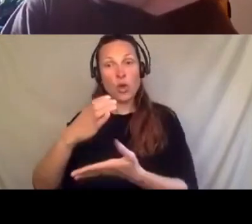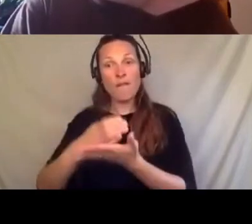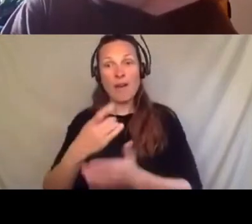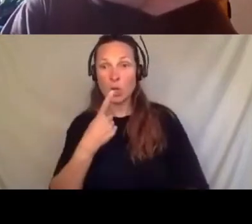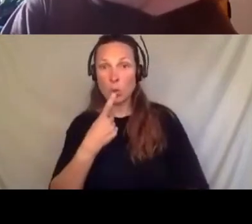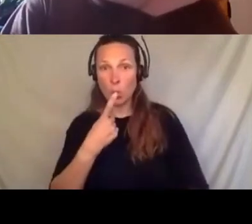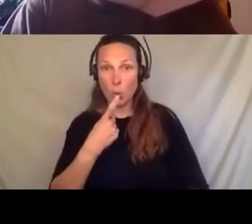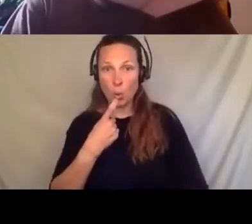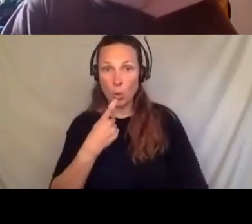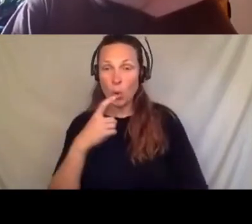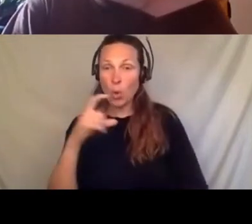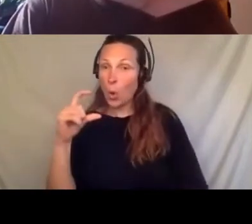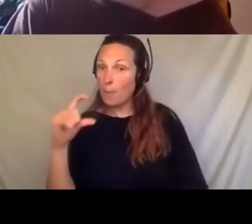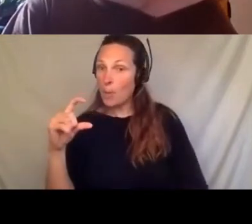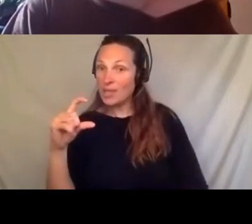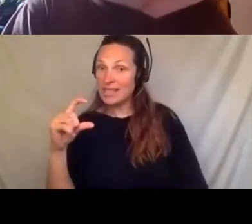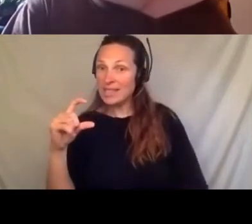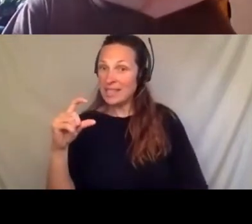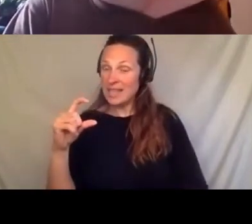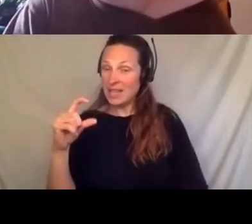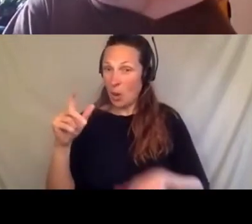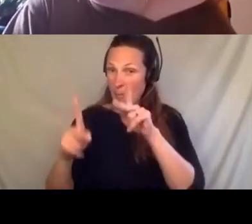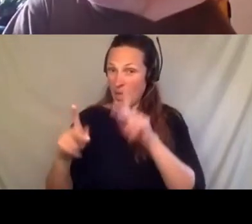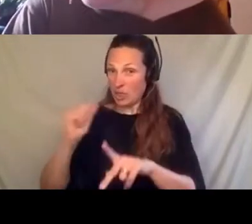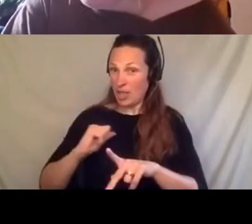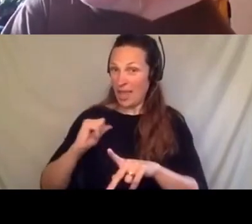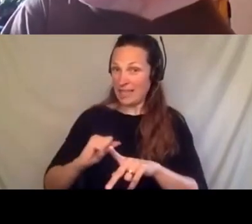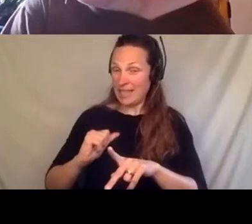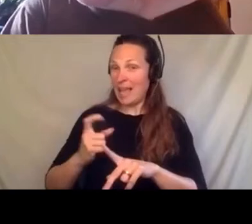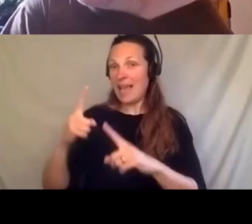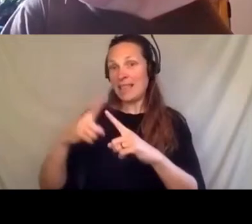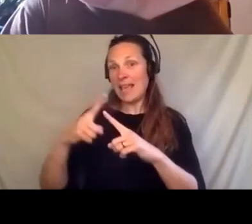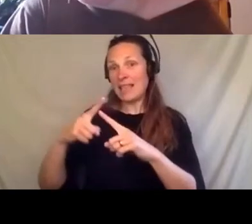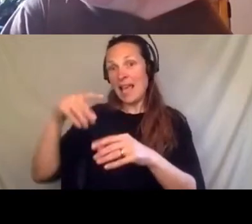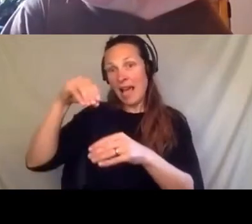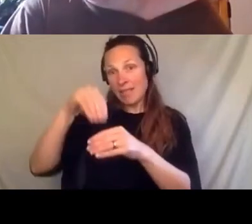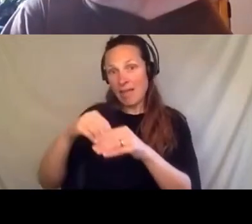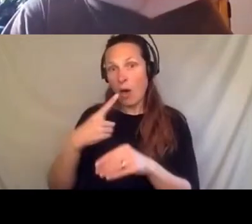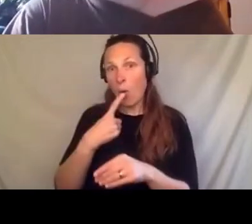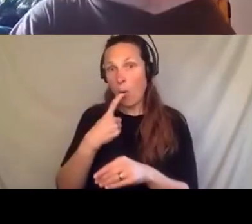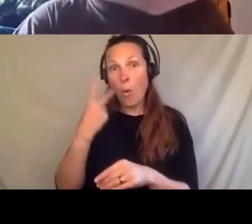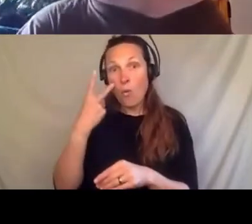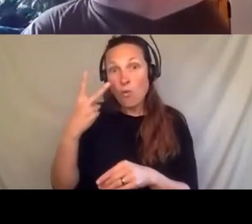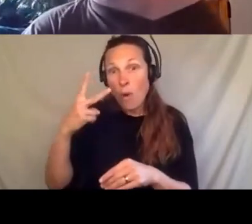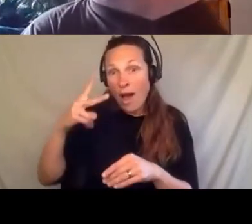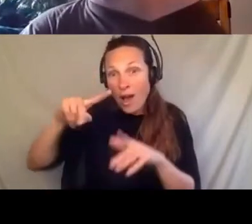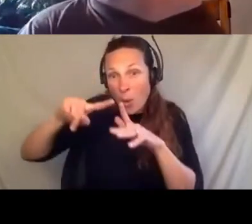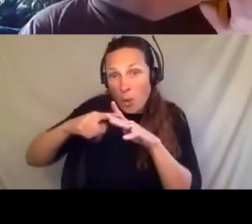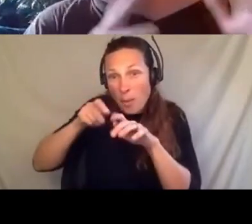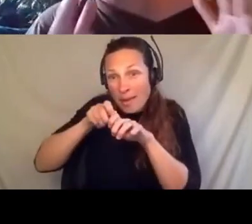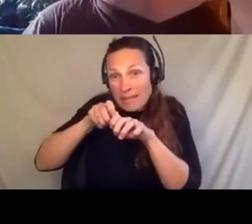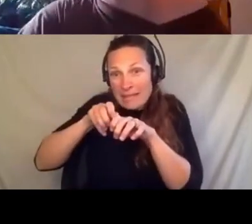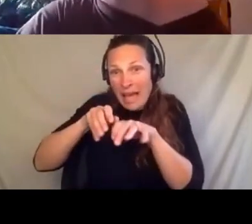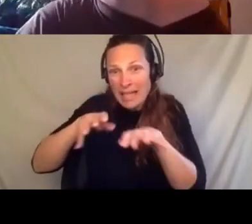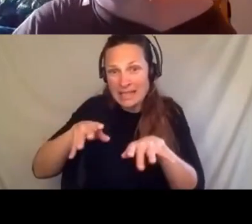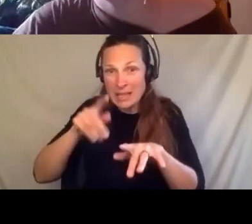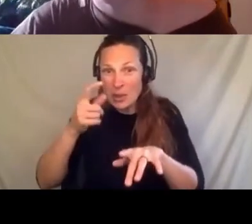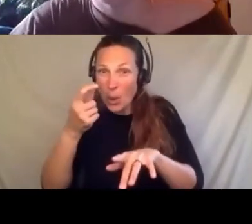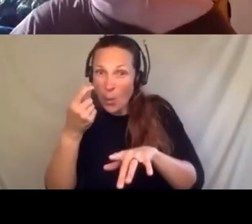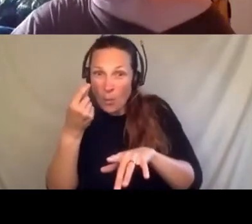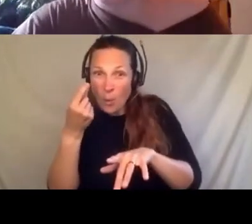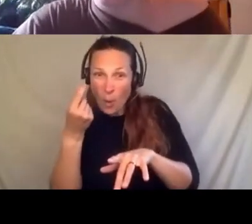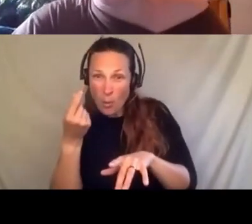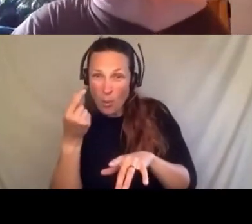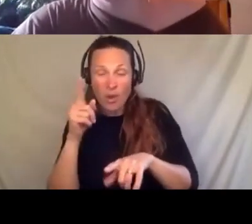On voit un petit romarin que la personne a essayé de le faire dans l'eau. Alors, on voit un petit peu là à la base des racines qui sortent. Alors, ça dépend vraiment de ce que